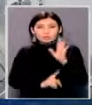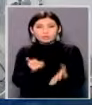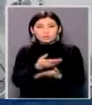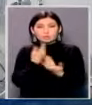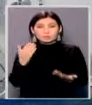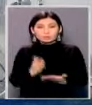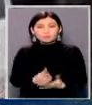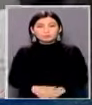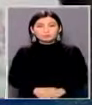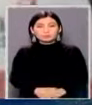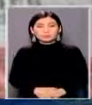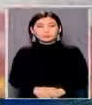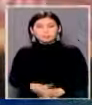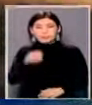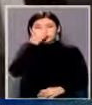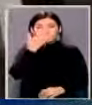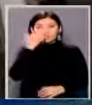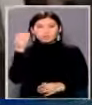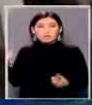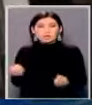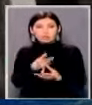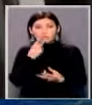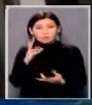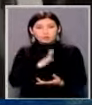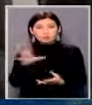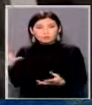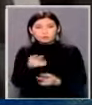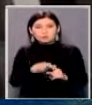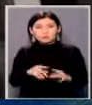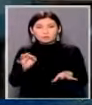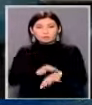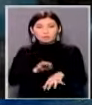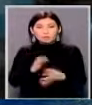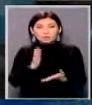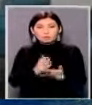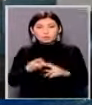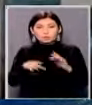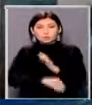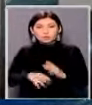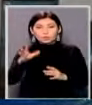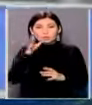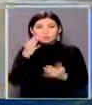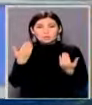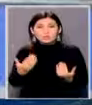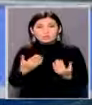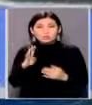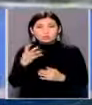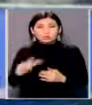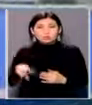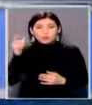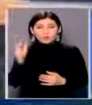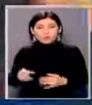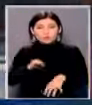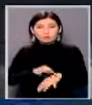басталмаған еді. Ал Жапония астанасына қарасты аймақта індет қайта өршіді. Соңғы уақытта Токио өңірінде 420